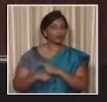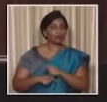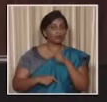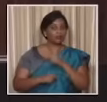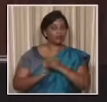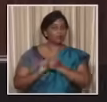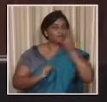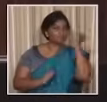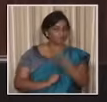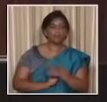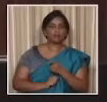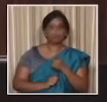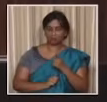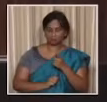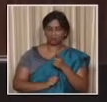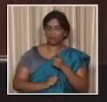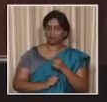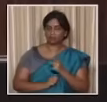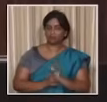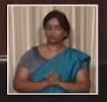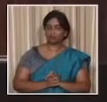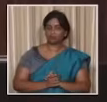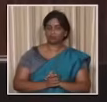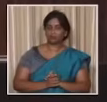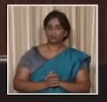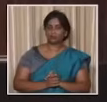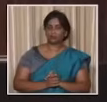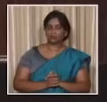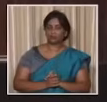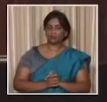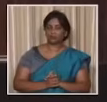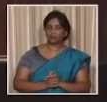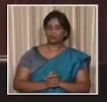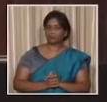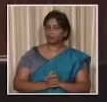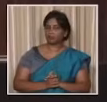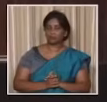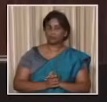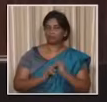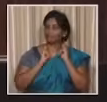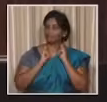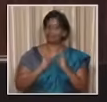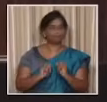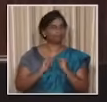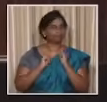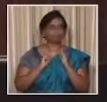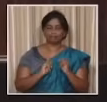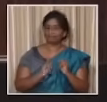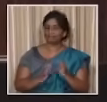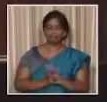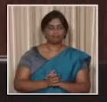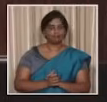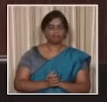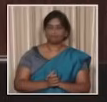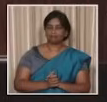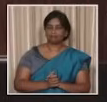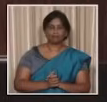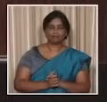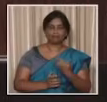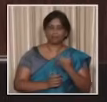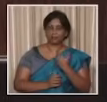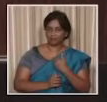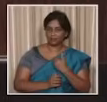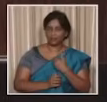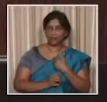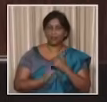22 ප්‍රශ්නයක් අතට ඉදිරිපත් කරානේ. එතකොට මේ නියමිත පිළිතුර ලබා දෙන්න පුළුවන්. අසාධාරණයි ගරු නියෝජ්‍ය කතානායකතුමනි. නෑ අසාධාරණ නෙවෙයි.